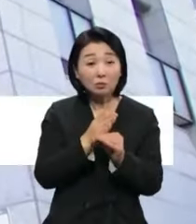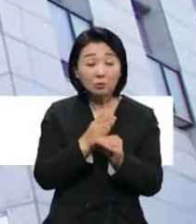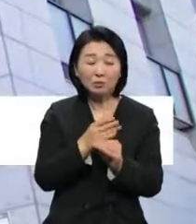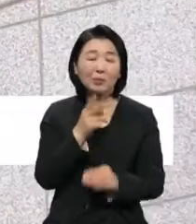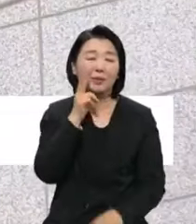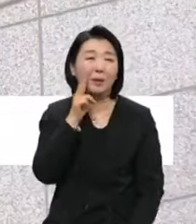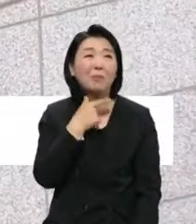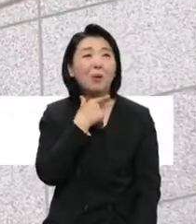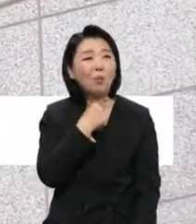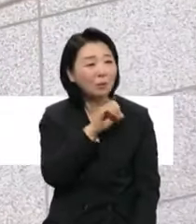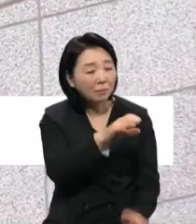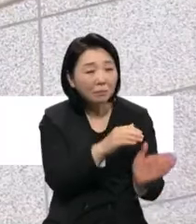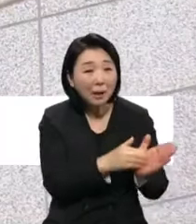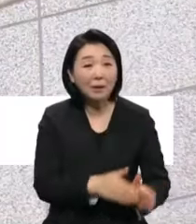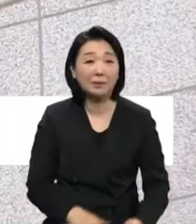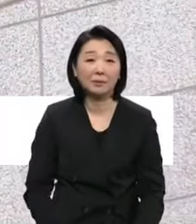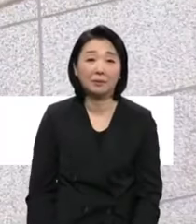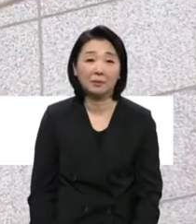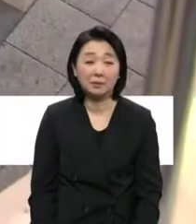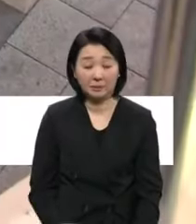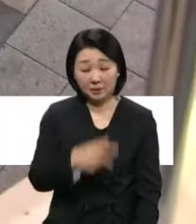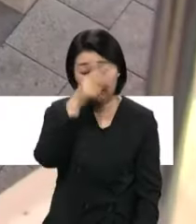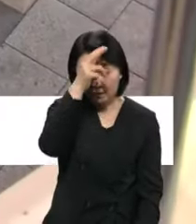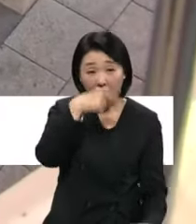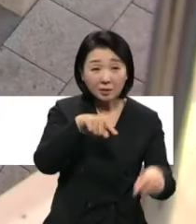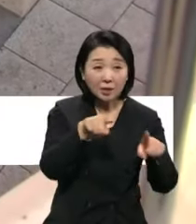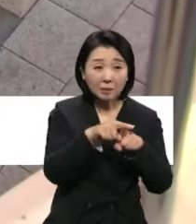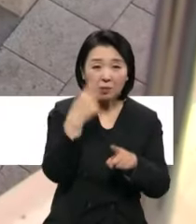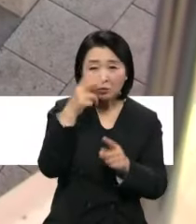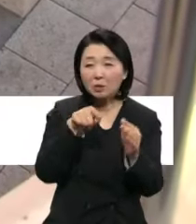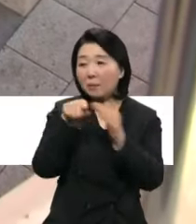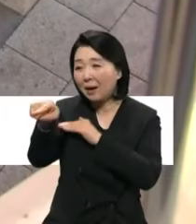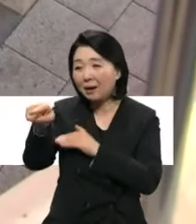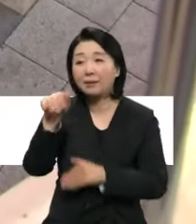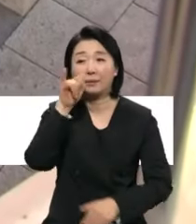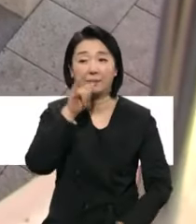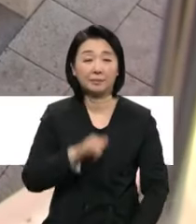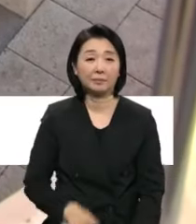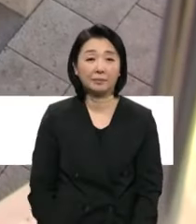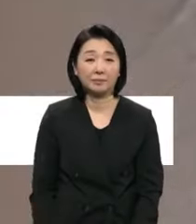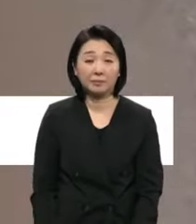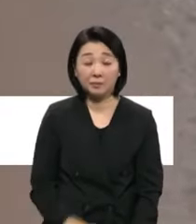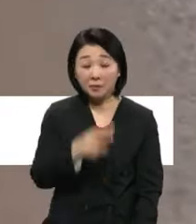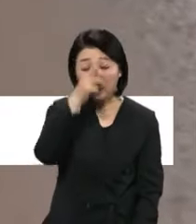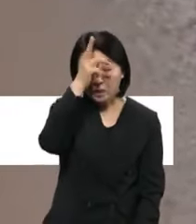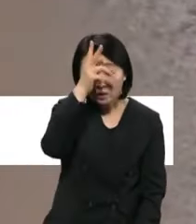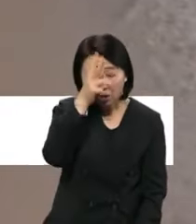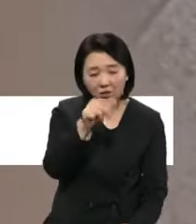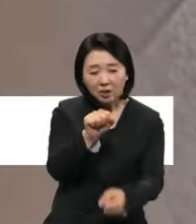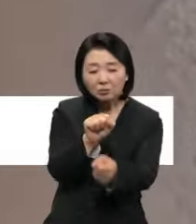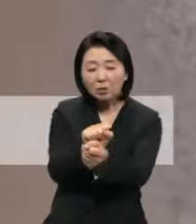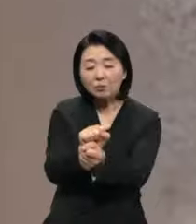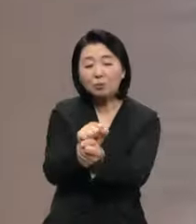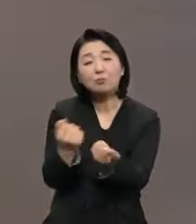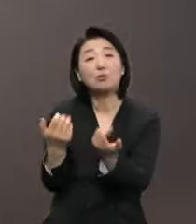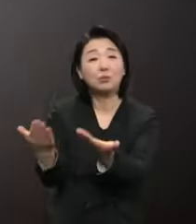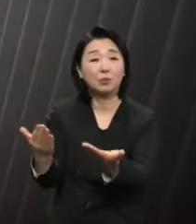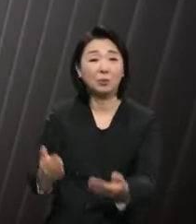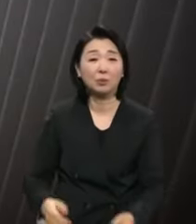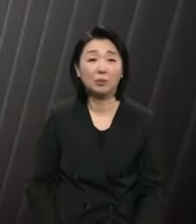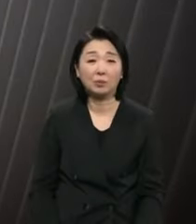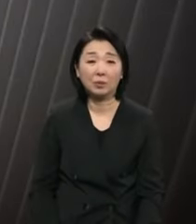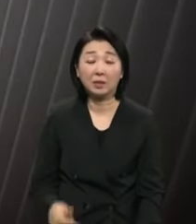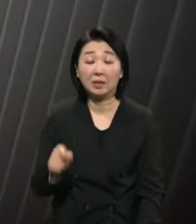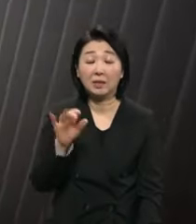담배를 피우고 싶다고 했습니다. 경찰과 함께 조사실 밖으로 나왔습니다. 경찰은 수갑도 풀어줬습니다. 강